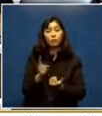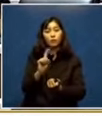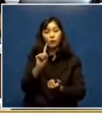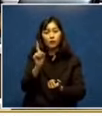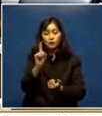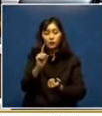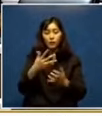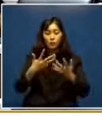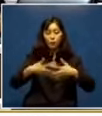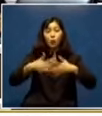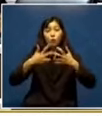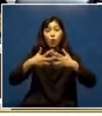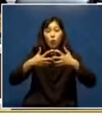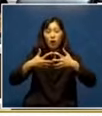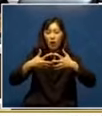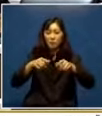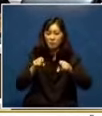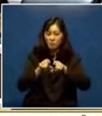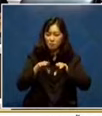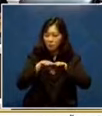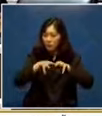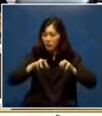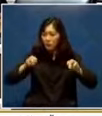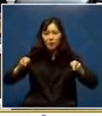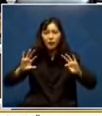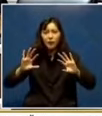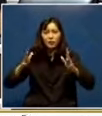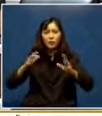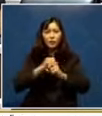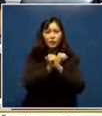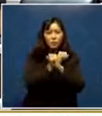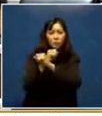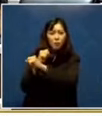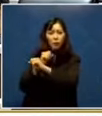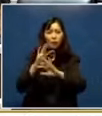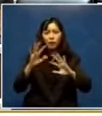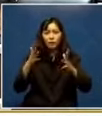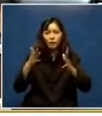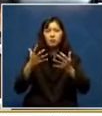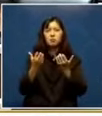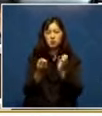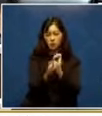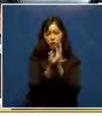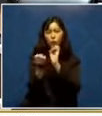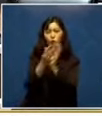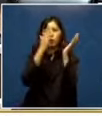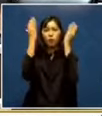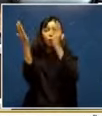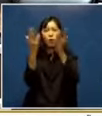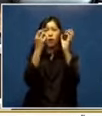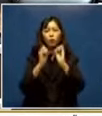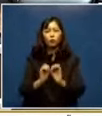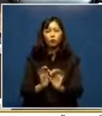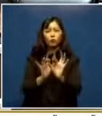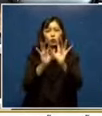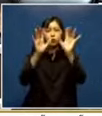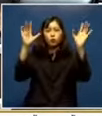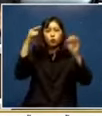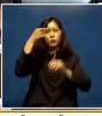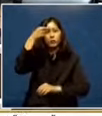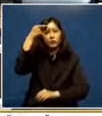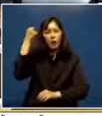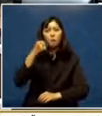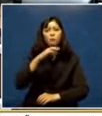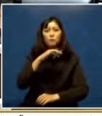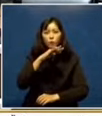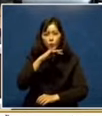ที่ไม่ได้รับมาตรฐานและผิดกฎหมายเลิกกระจายตัวมากขึ้นและส่งผลกระทบต่อพี่น้องประชาชนในพื้นที่ยกตัวอย่างเช่นในอ